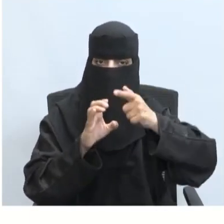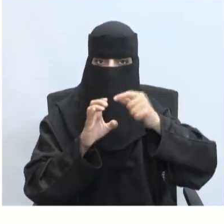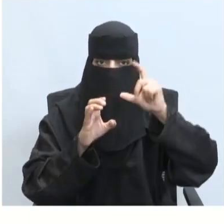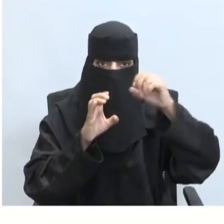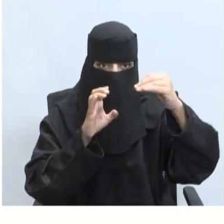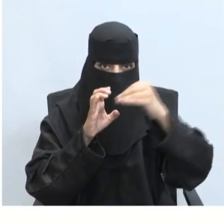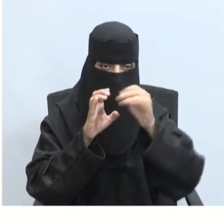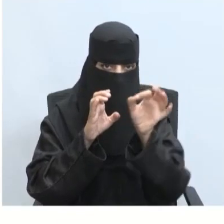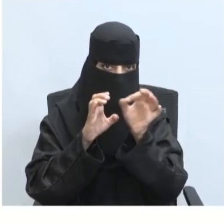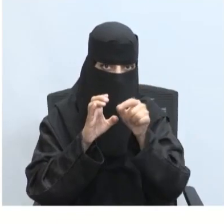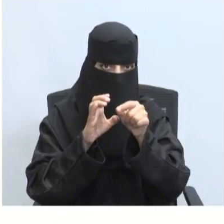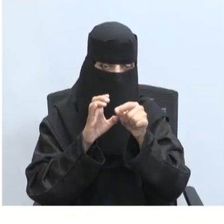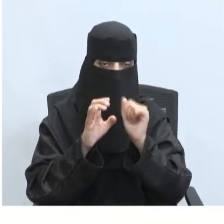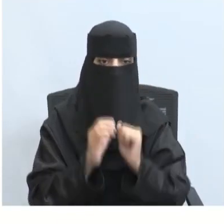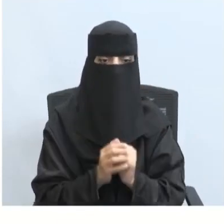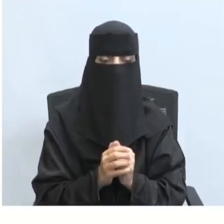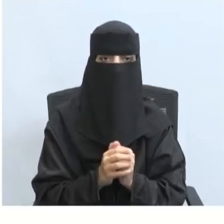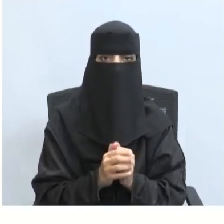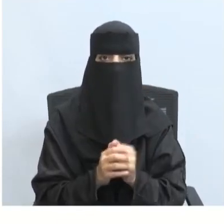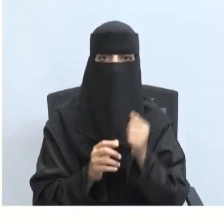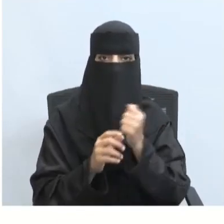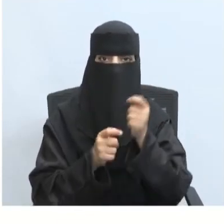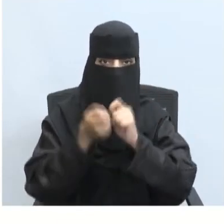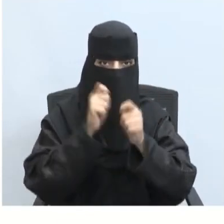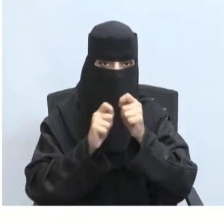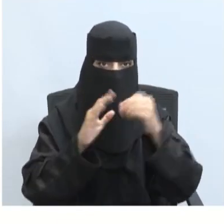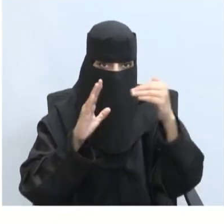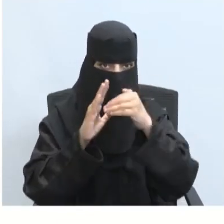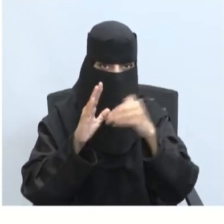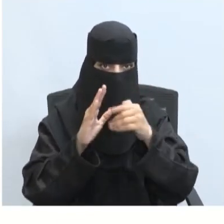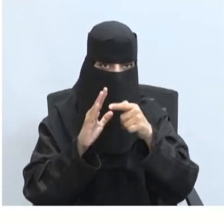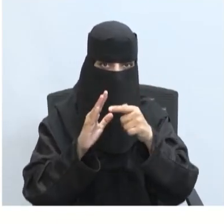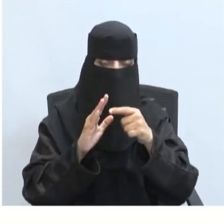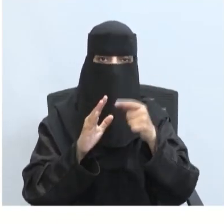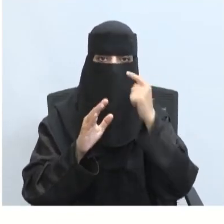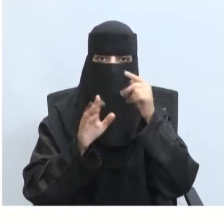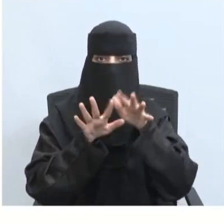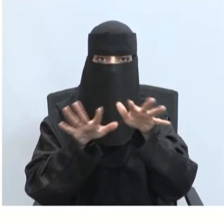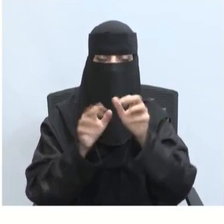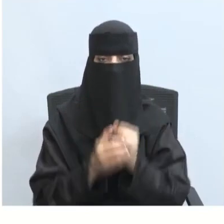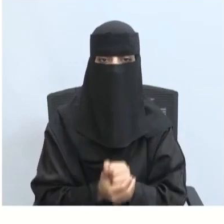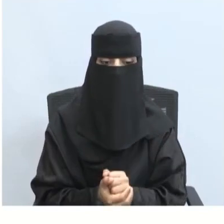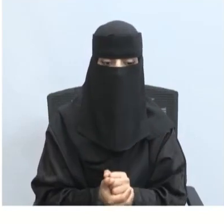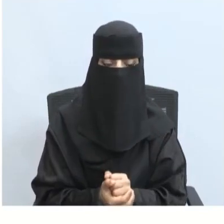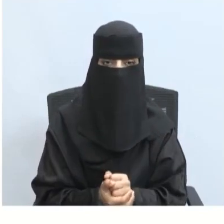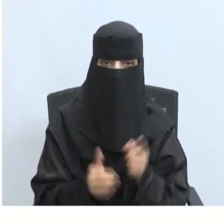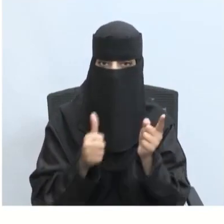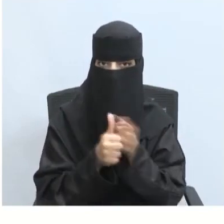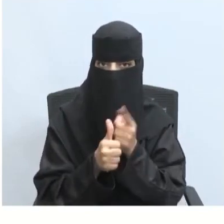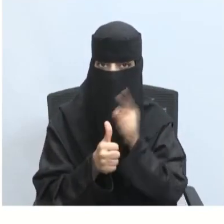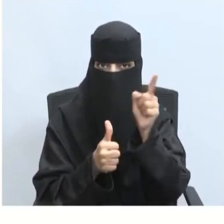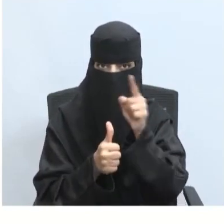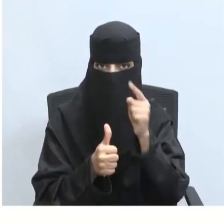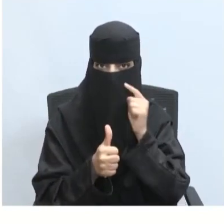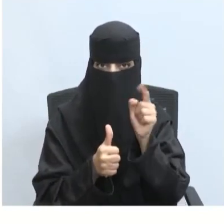الصوره على الشبكيه فبالتالي تتكون الصوره على الشبكيه اذا اول عيب